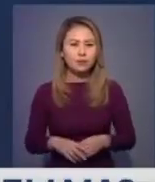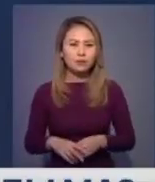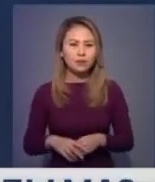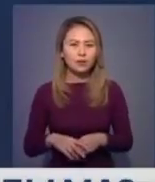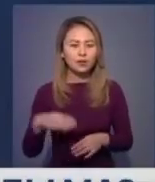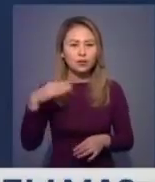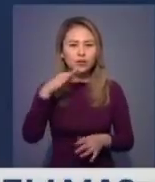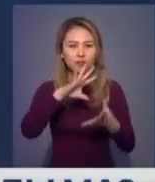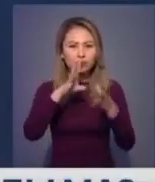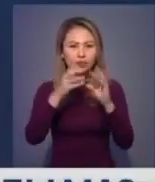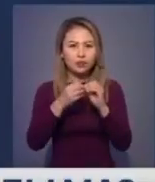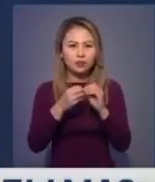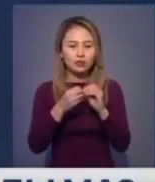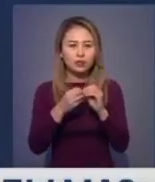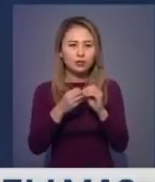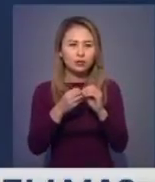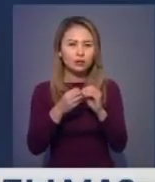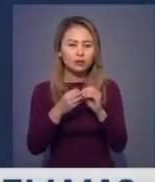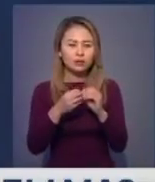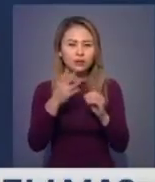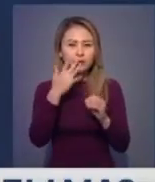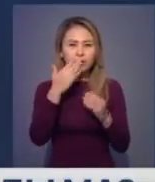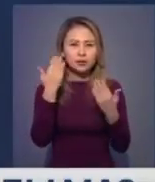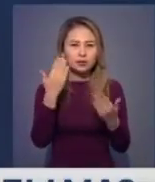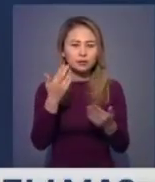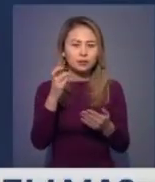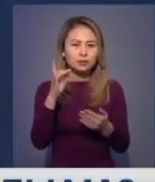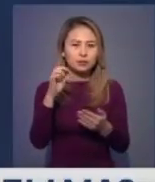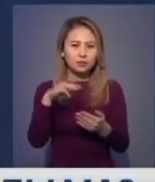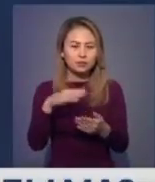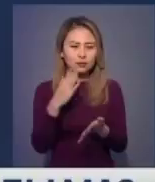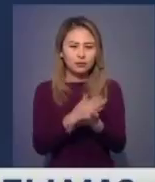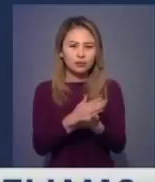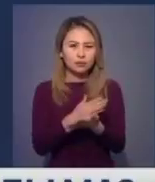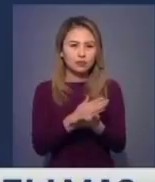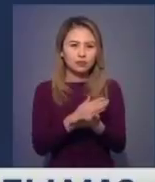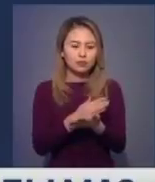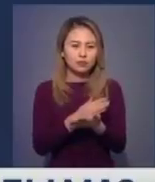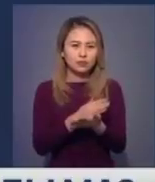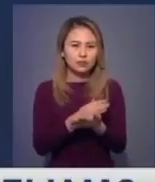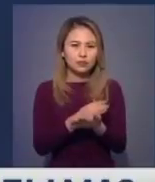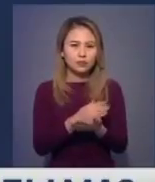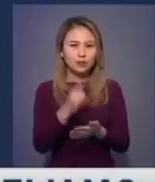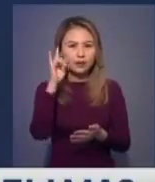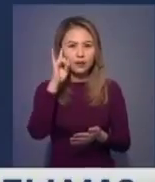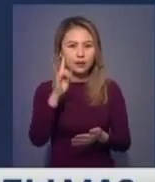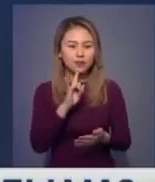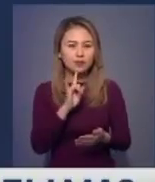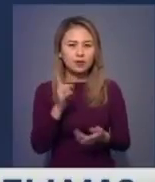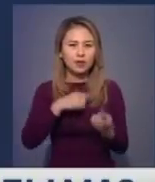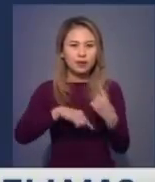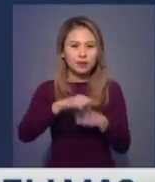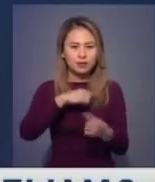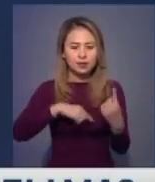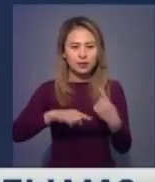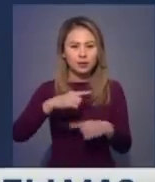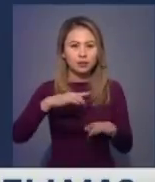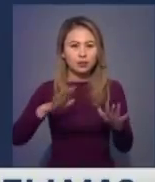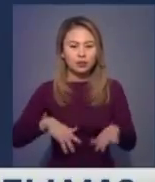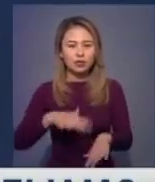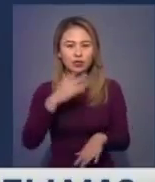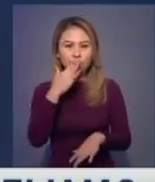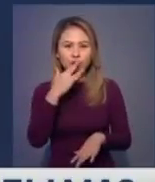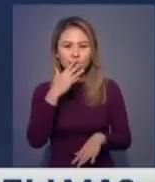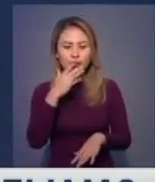Қазақстанның еті бойынша ұлттық бренд бар, Казмит деген. Ол бренд бойынша Қазақстанның кәсіпкерлерінің